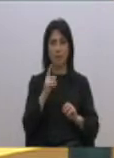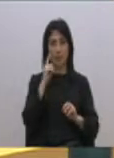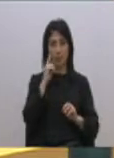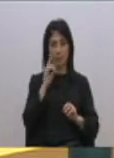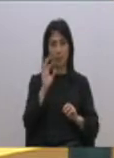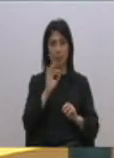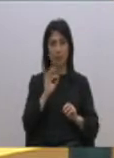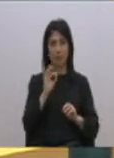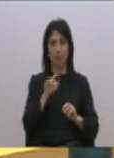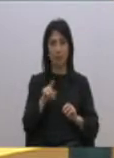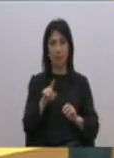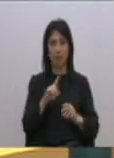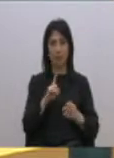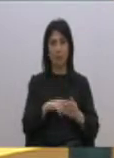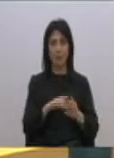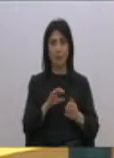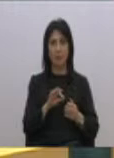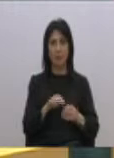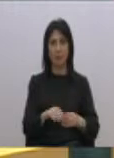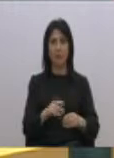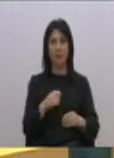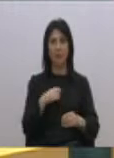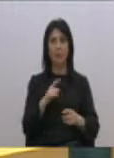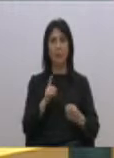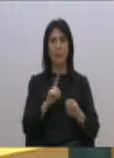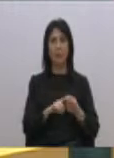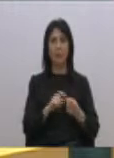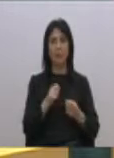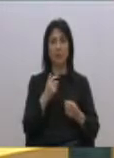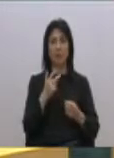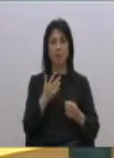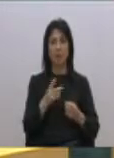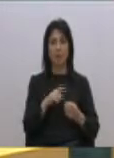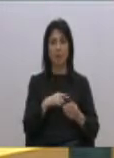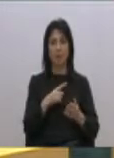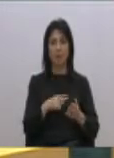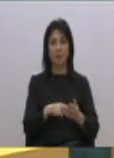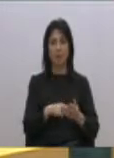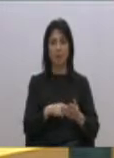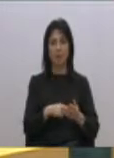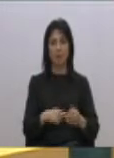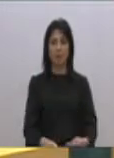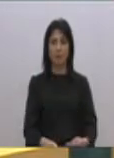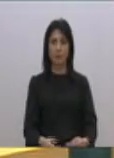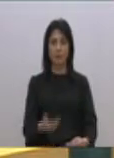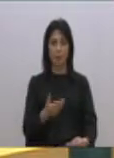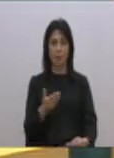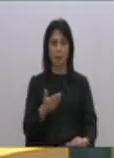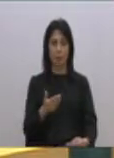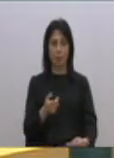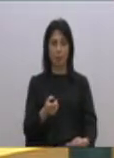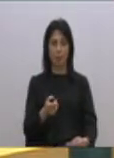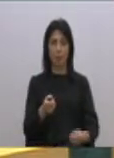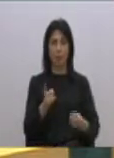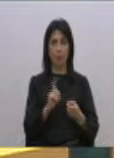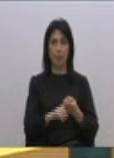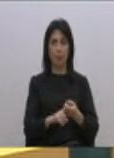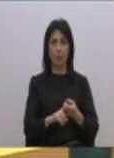დაფიქდეთ ამ საკითხზე. მე შევეხები რამდენიმე საკითხს, რომელიც